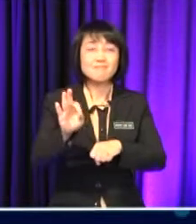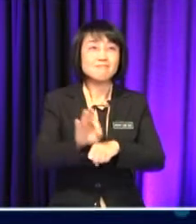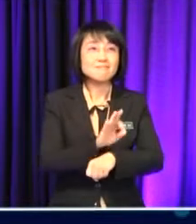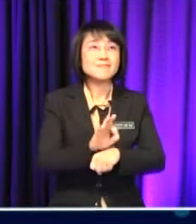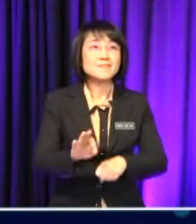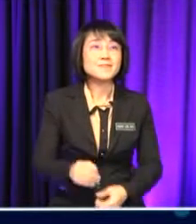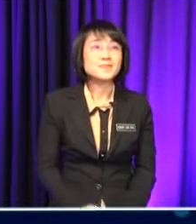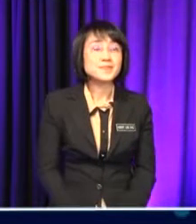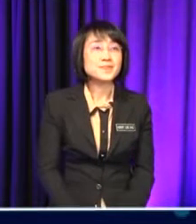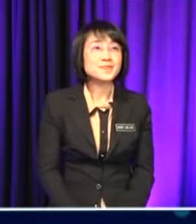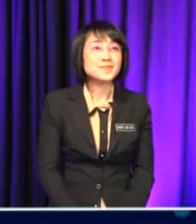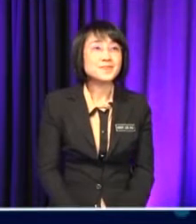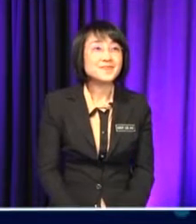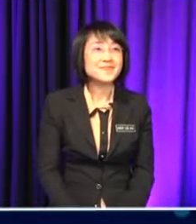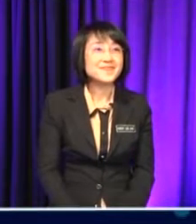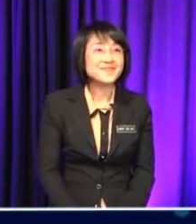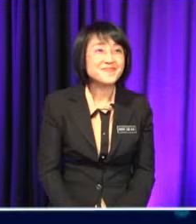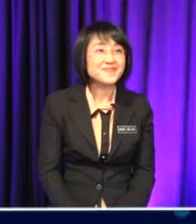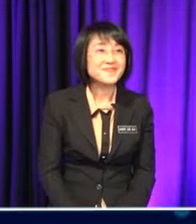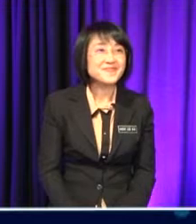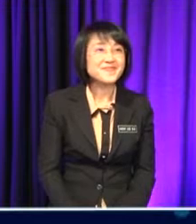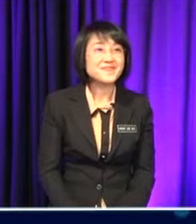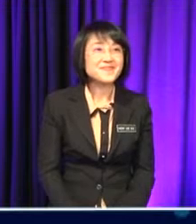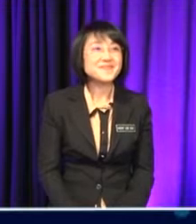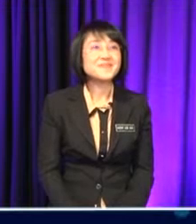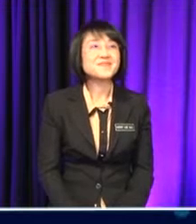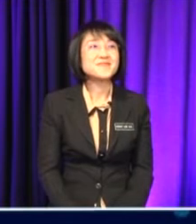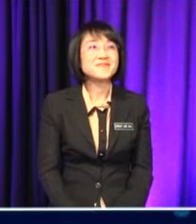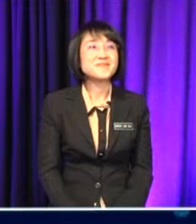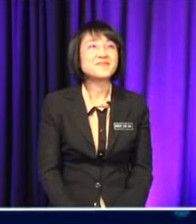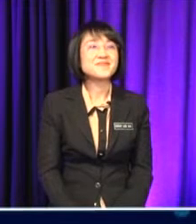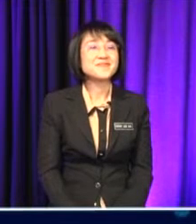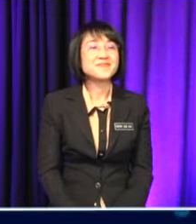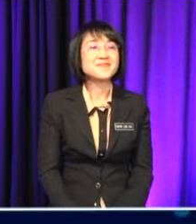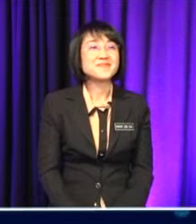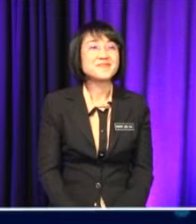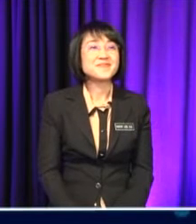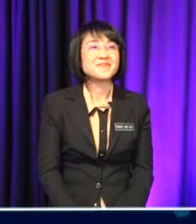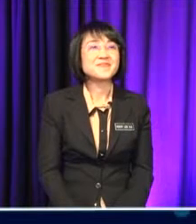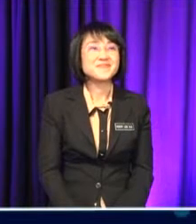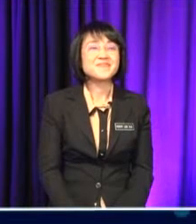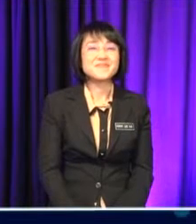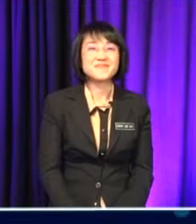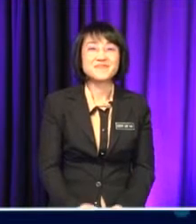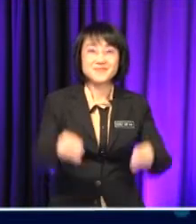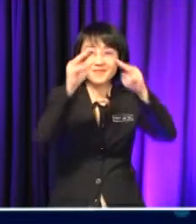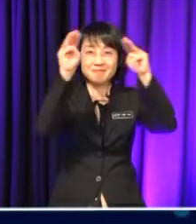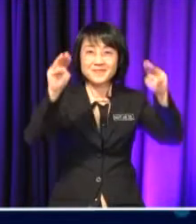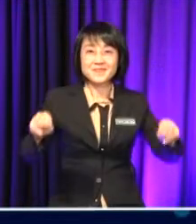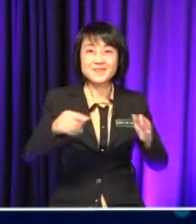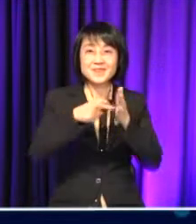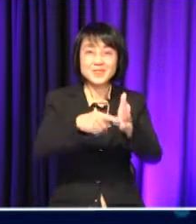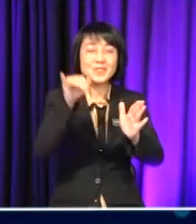adalah kamera keempat. Jadi kalau Fizi lambai di sini, monitor pun akan menunjukkan image Fizi tersebut. Baik,